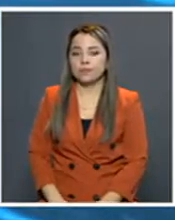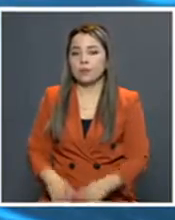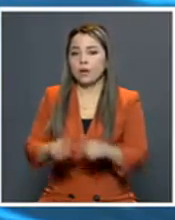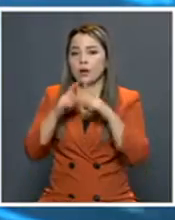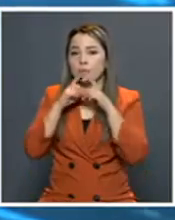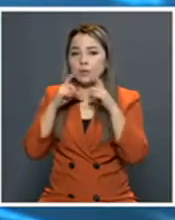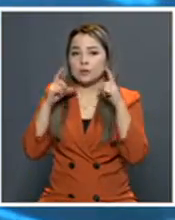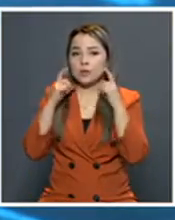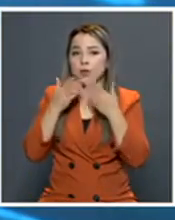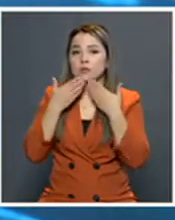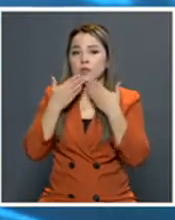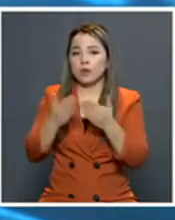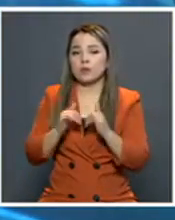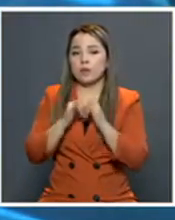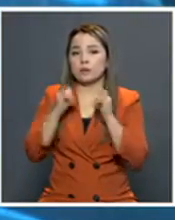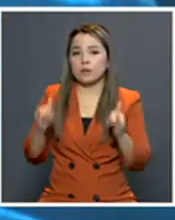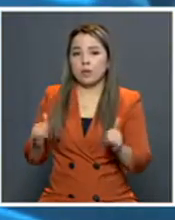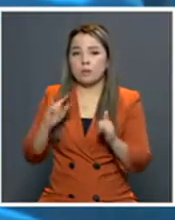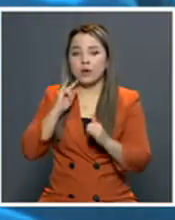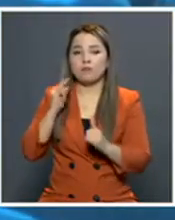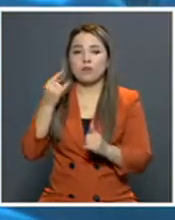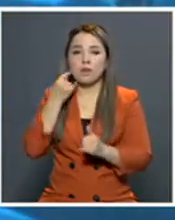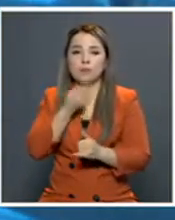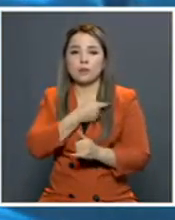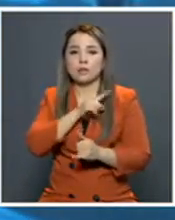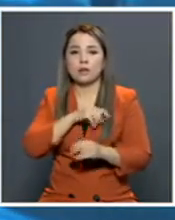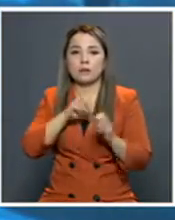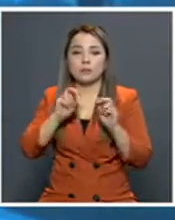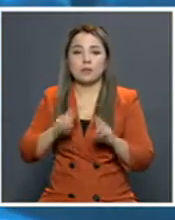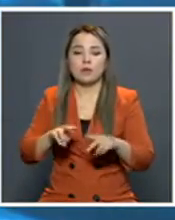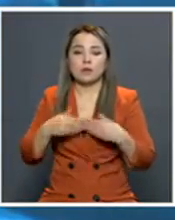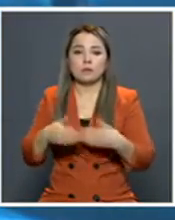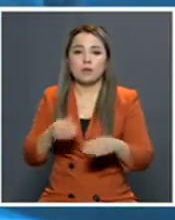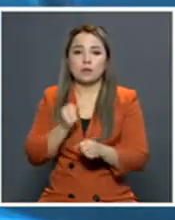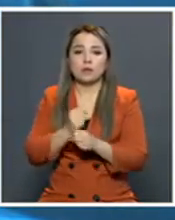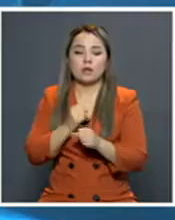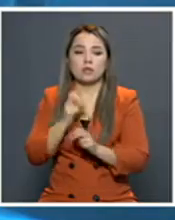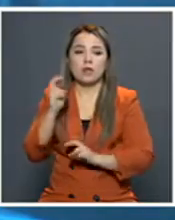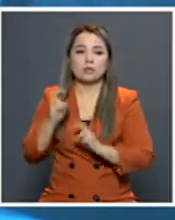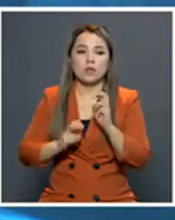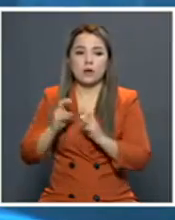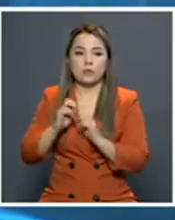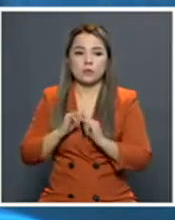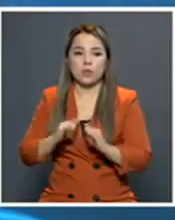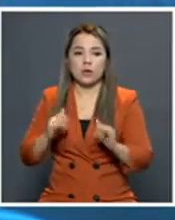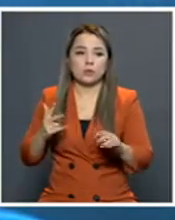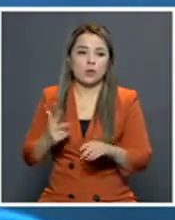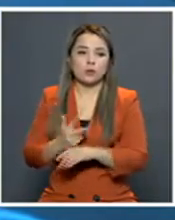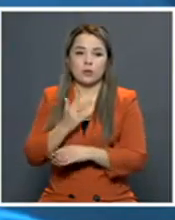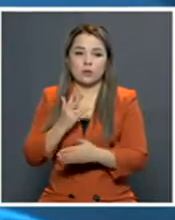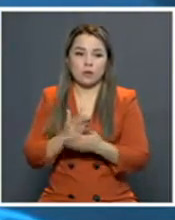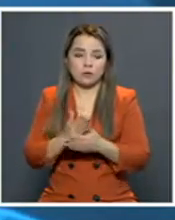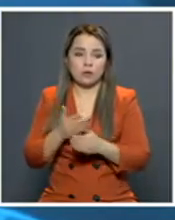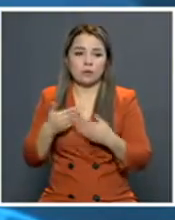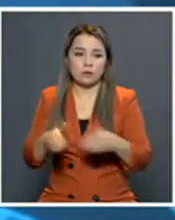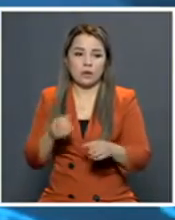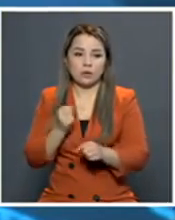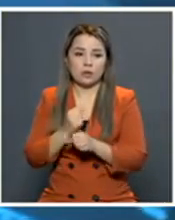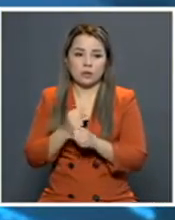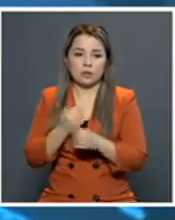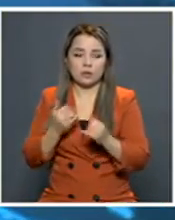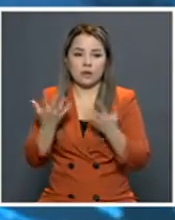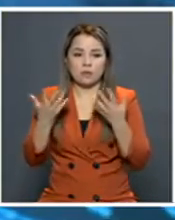Маскаға сұраныстың артуына орай Павлодарда медициналық бұйымдарды шығаратын зауыт өндіріс қарқынын 3 есеге ұлғайтты. Қазір